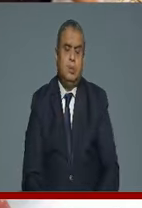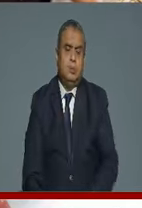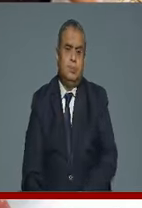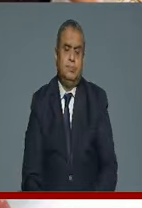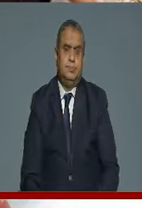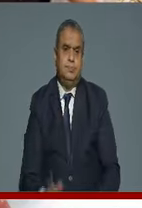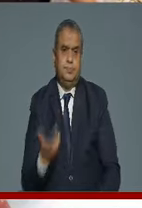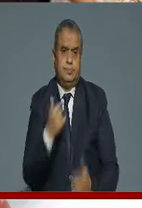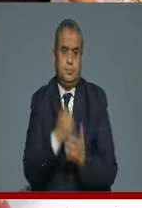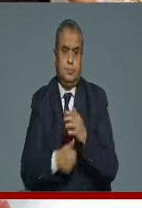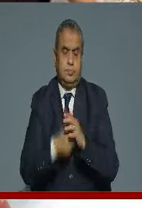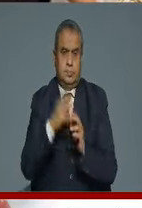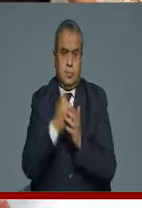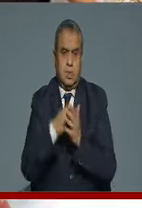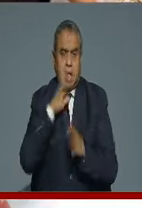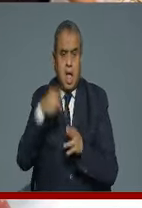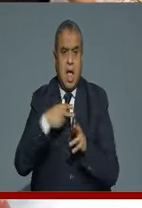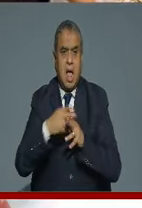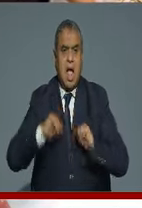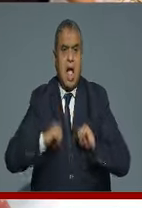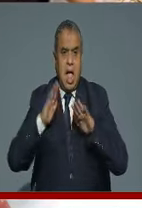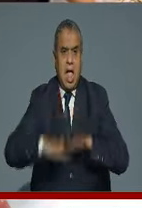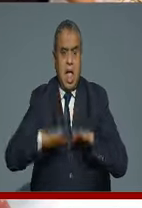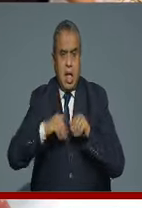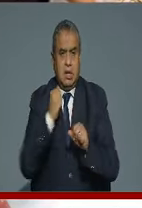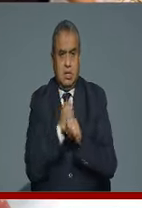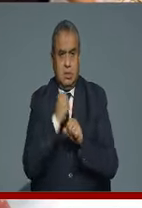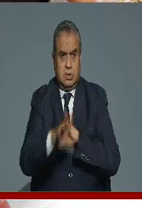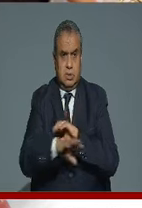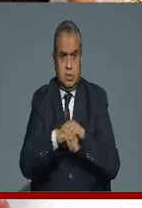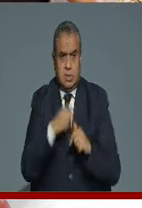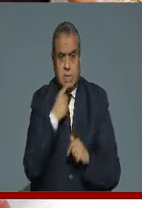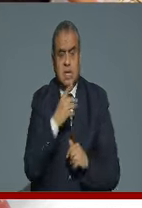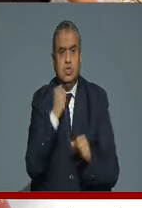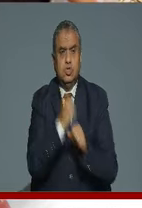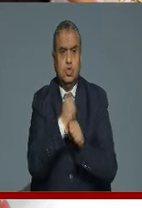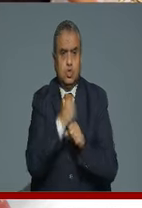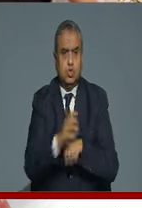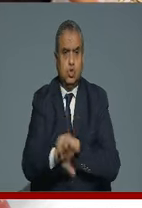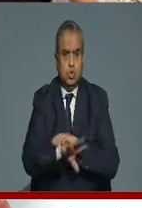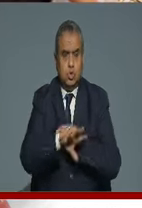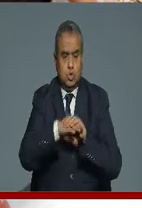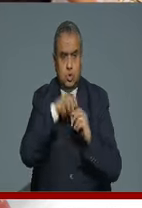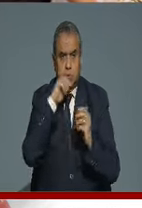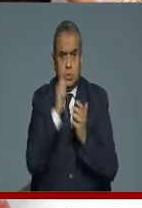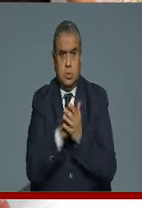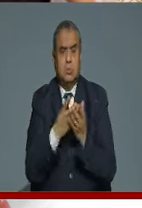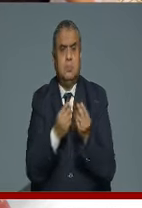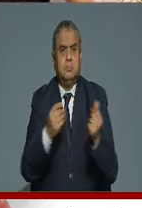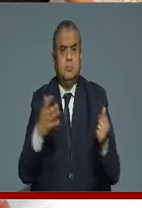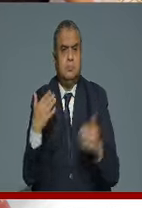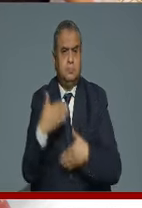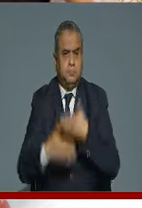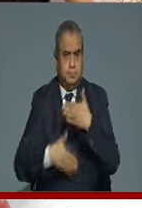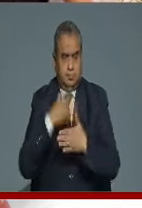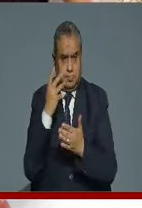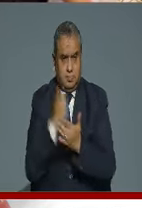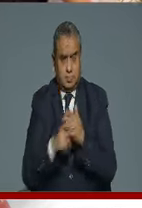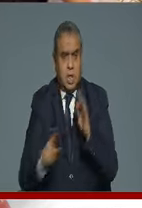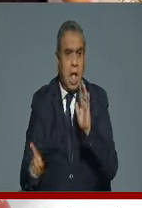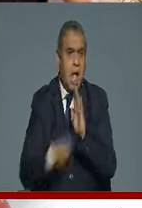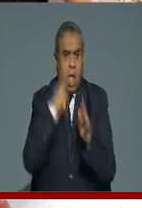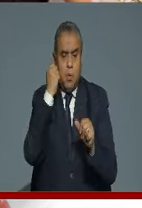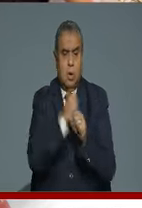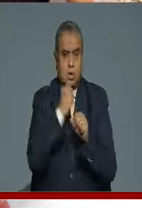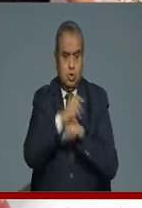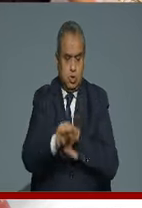حاجة فيها حياة مستمرة على مدار السنة بالكامل بأنشطة كتير قوي قوي هتبقى يمكن بعضها يمكن يكون موجود لأول مرة في مصر.